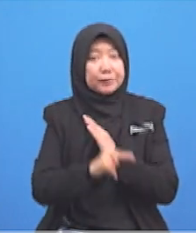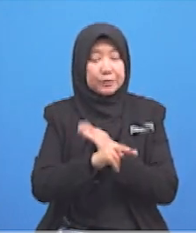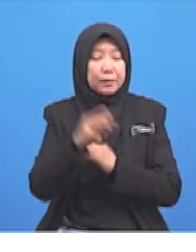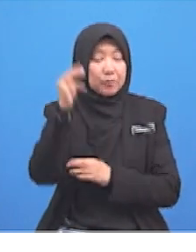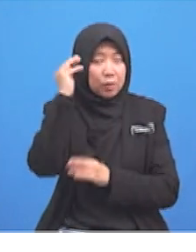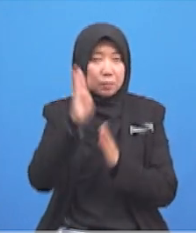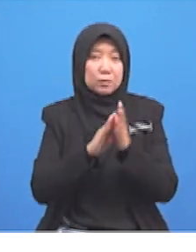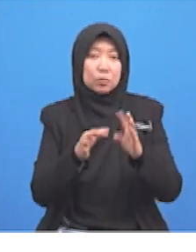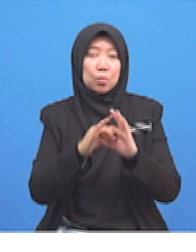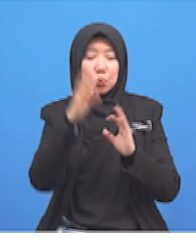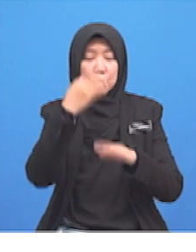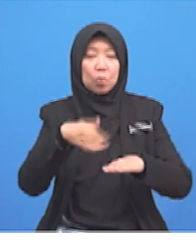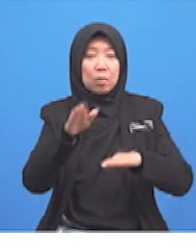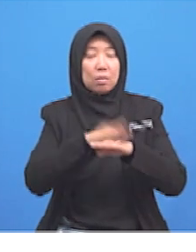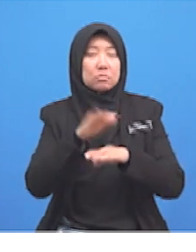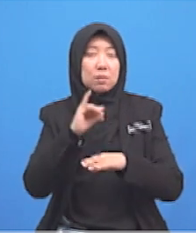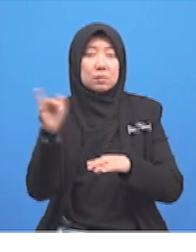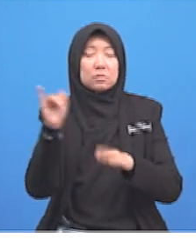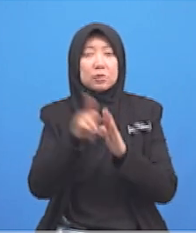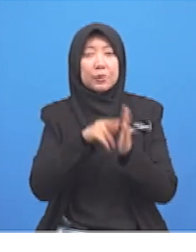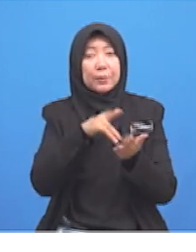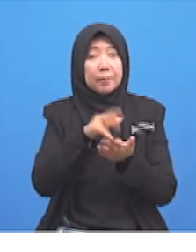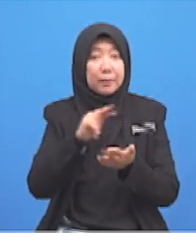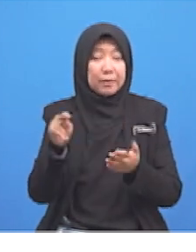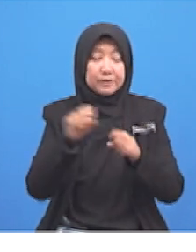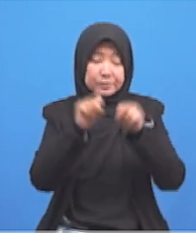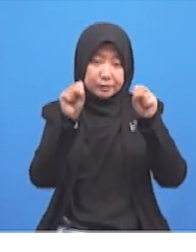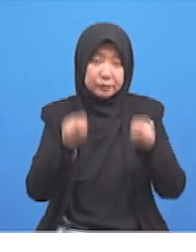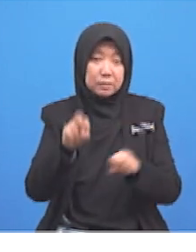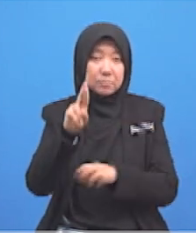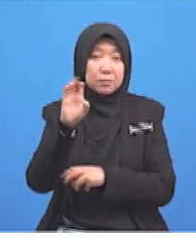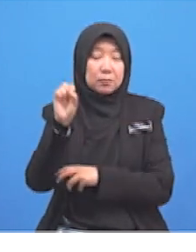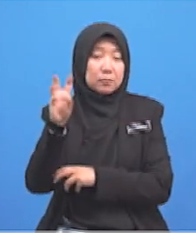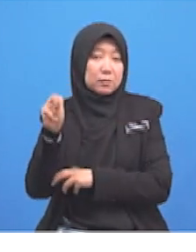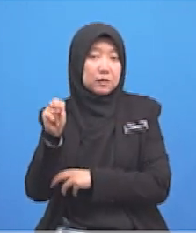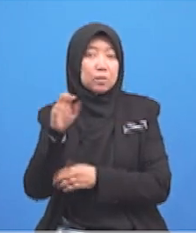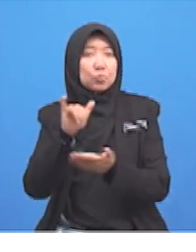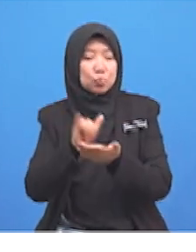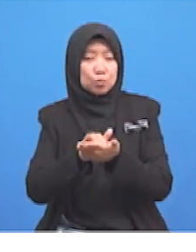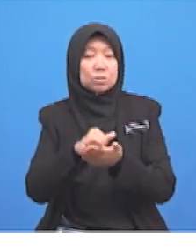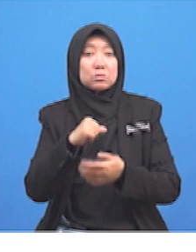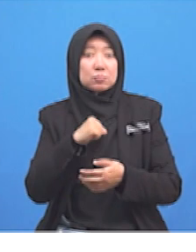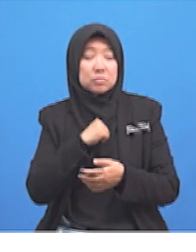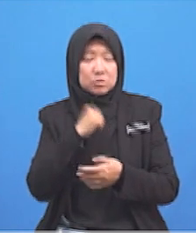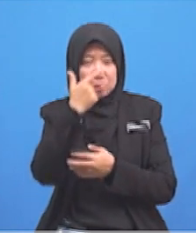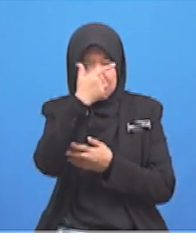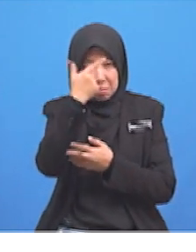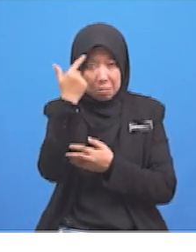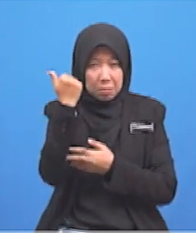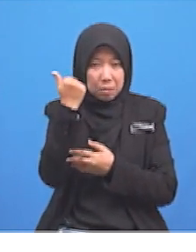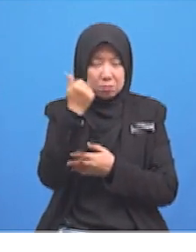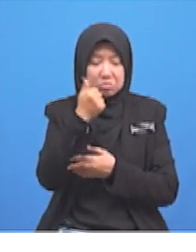mahu mengatasi kelemahan sistem residen itu sendiri? Hal ini kerana residen